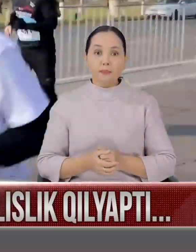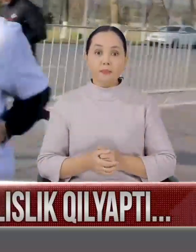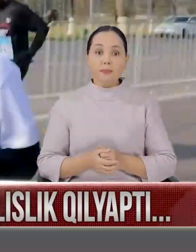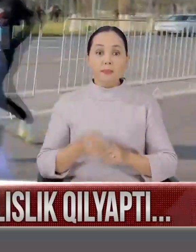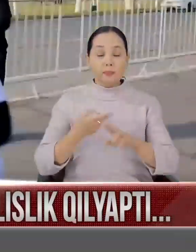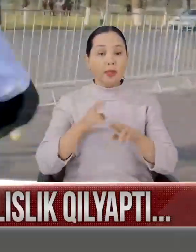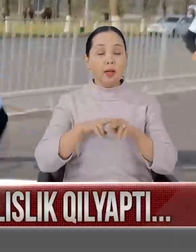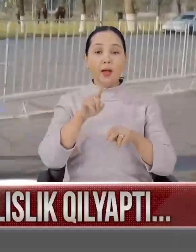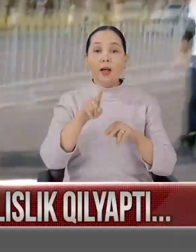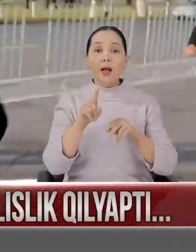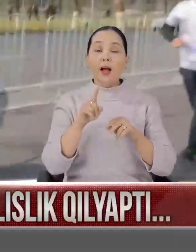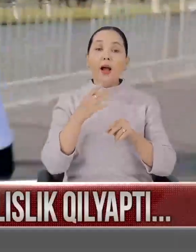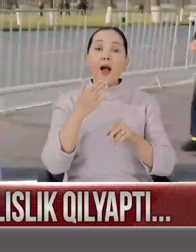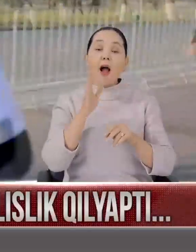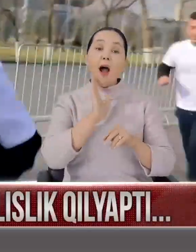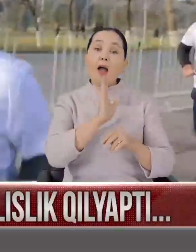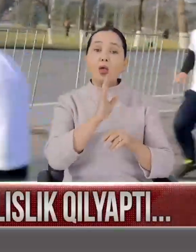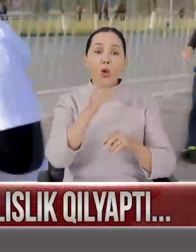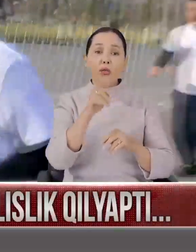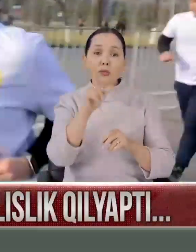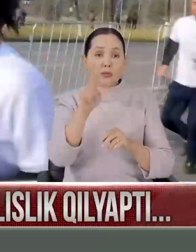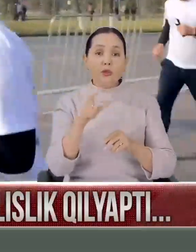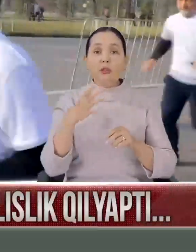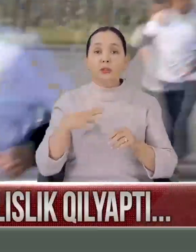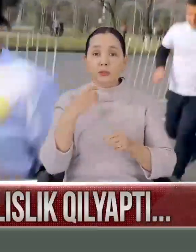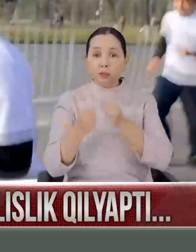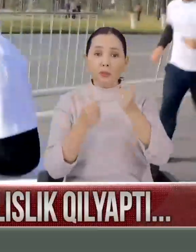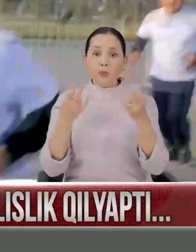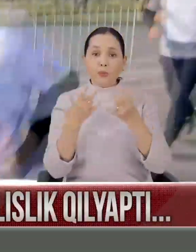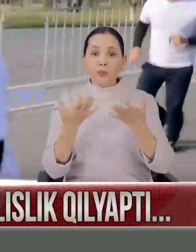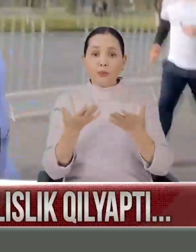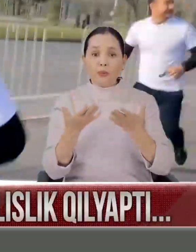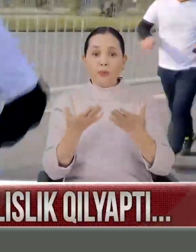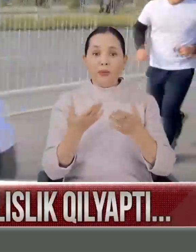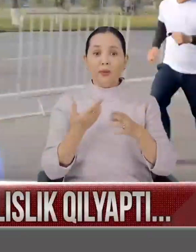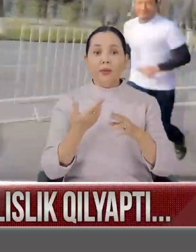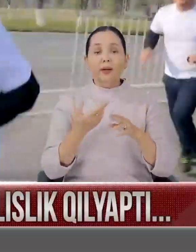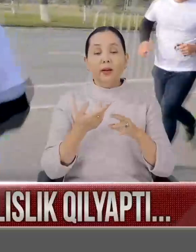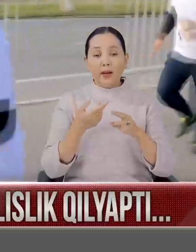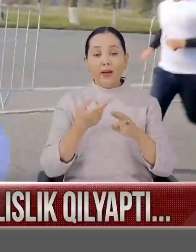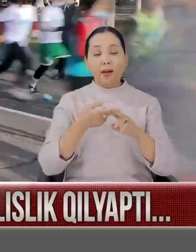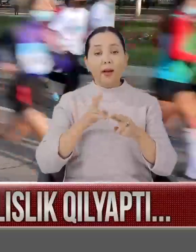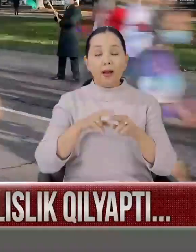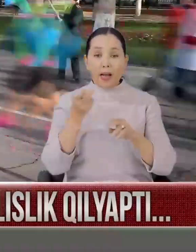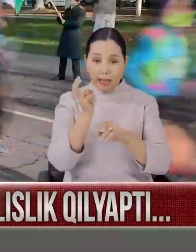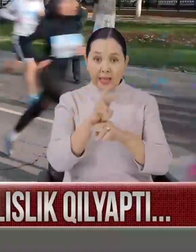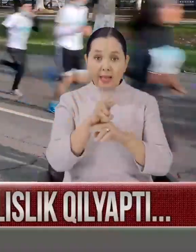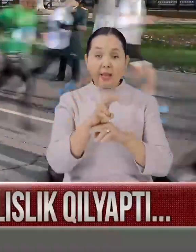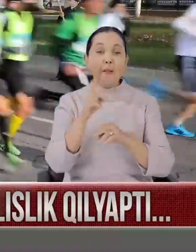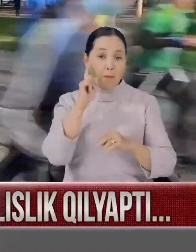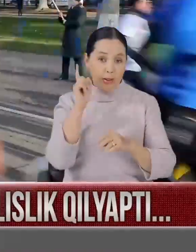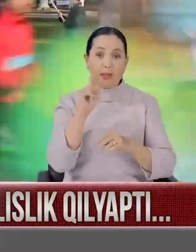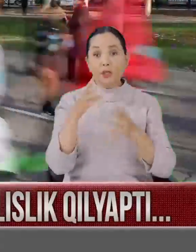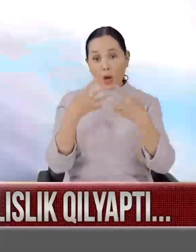Qo'y, bormaysan, nima qilasan? Ayol kishiga yugurish nima kerak bor deysan? Nechta rasa urishdi. Bilishadimi kelganingizni? Ha,